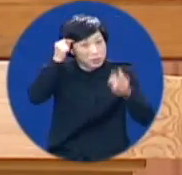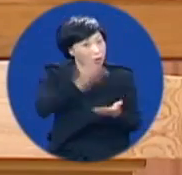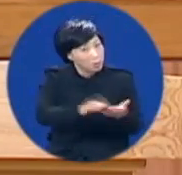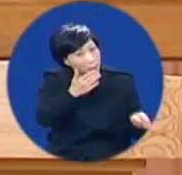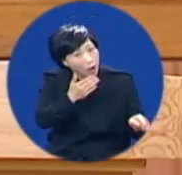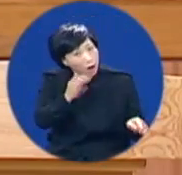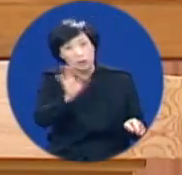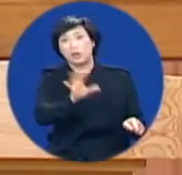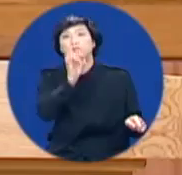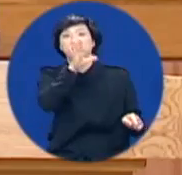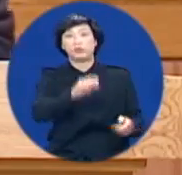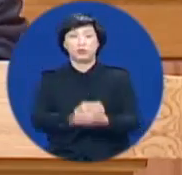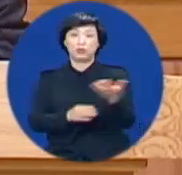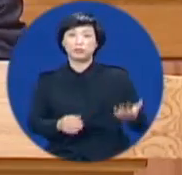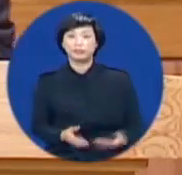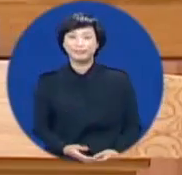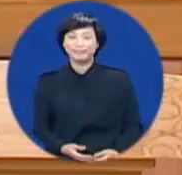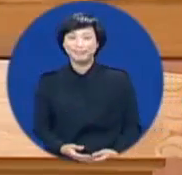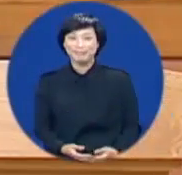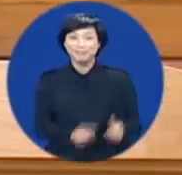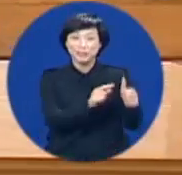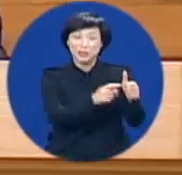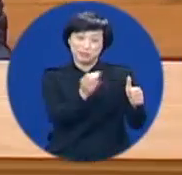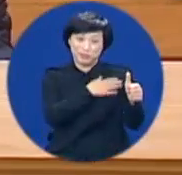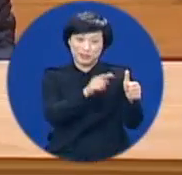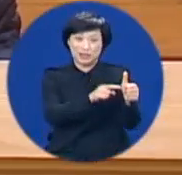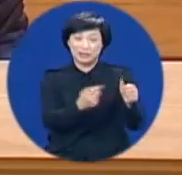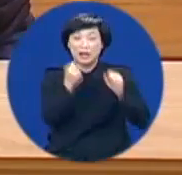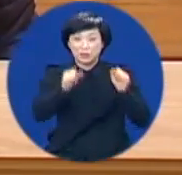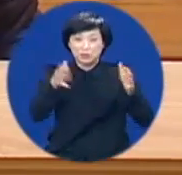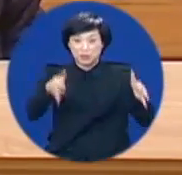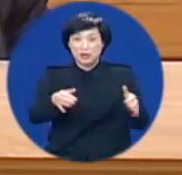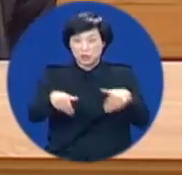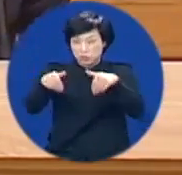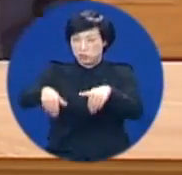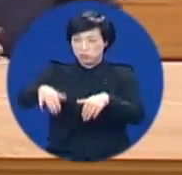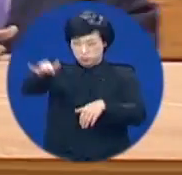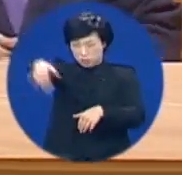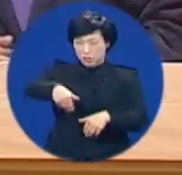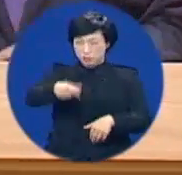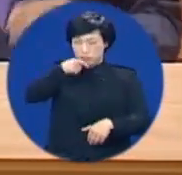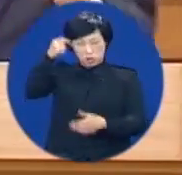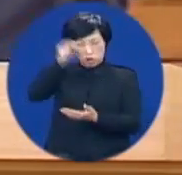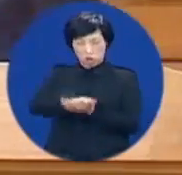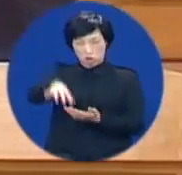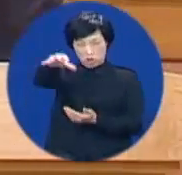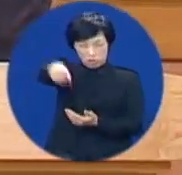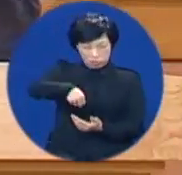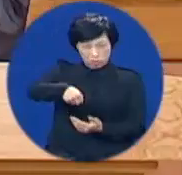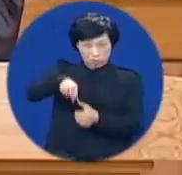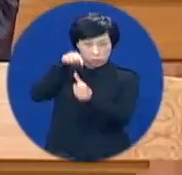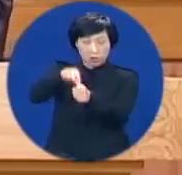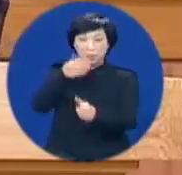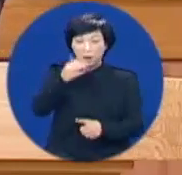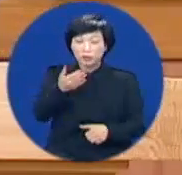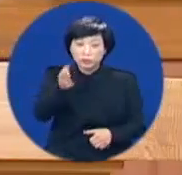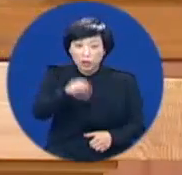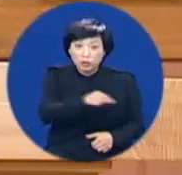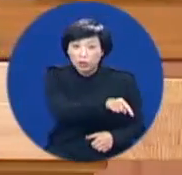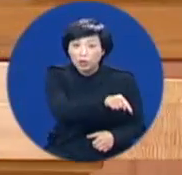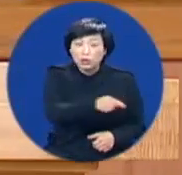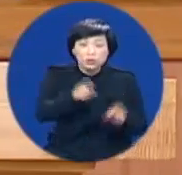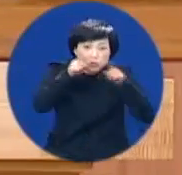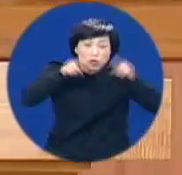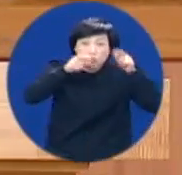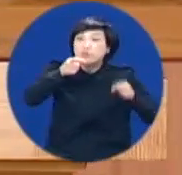아십니까? 세상에서는 종들에게 도라모퉁으로 물을 퍼오라고 하겠지요. 그러나 거기 지옥은 물 한